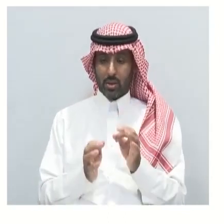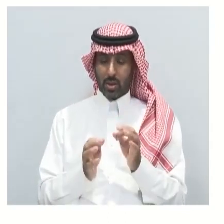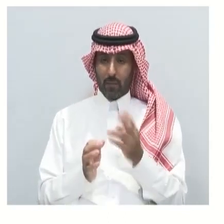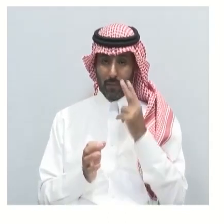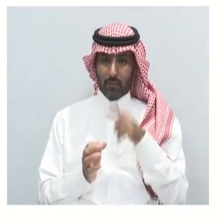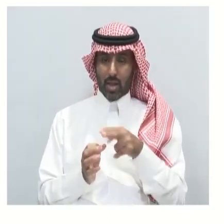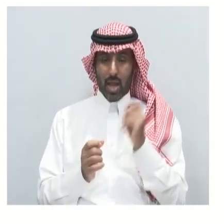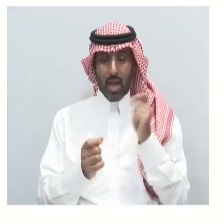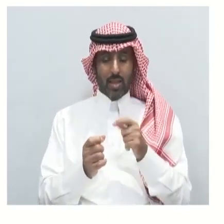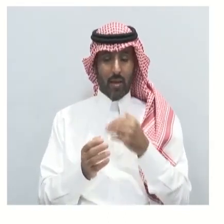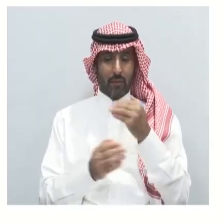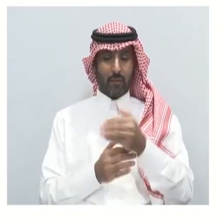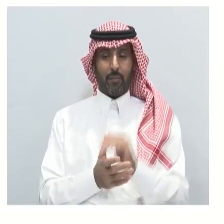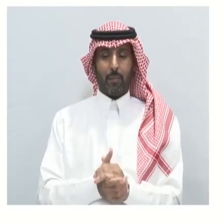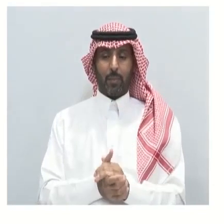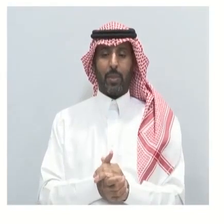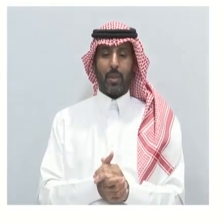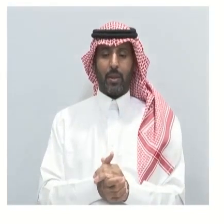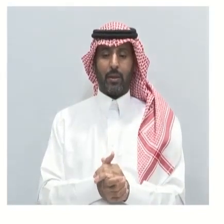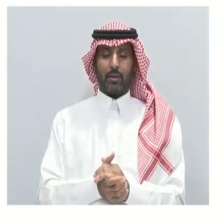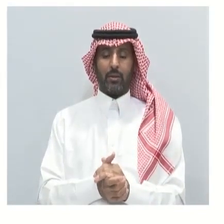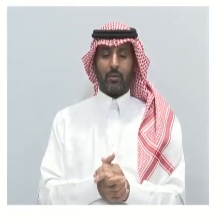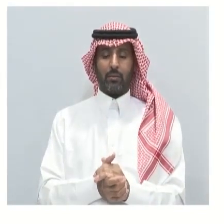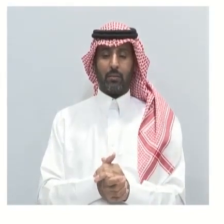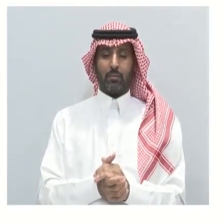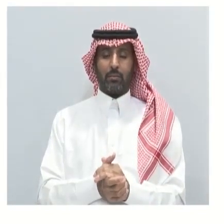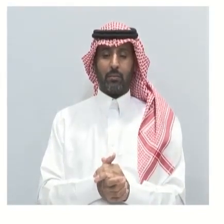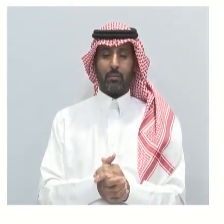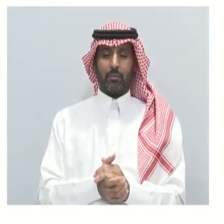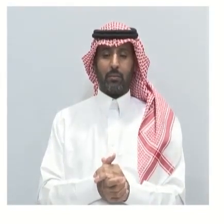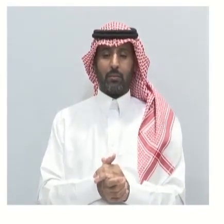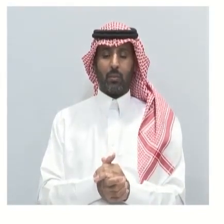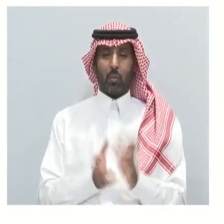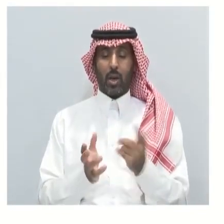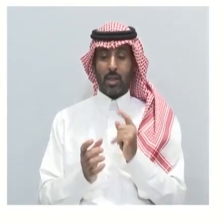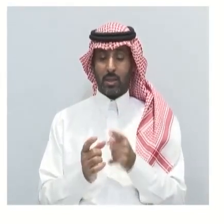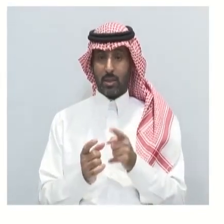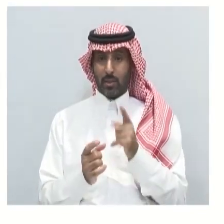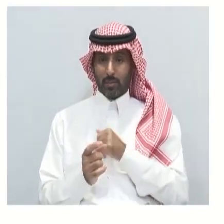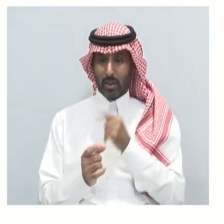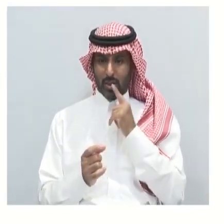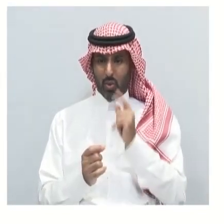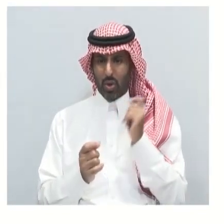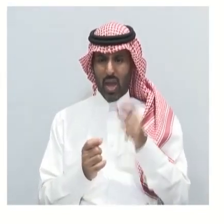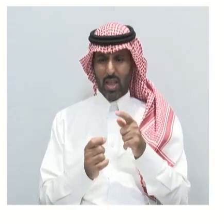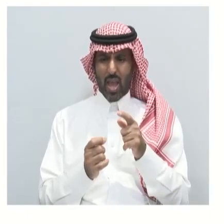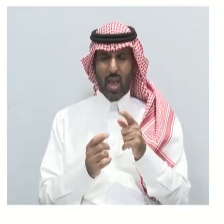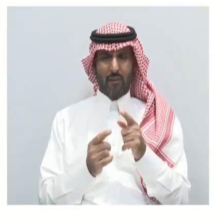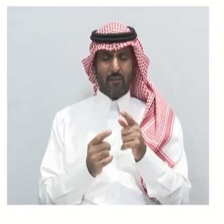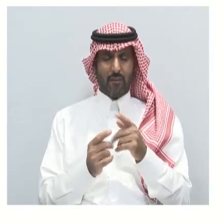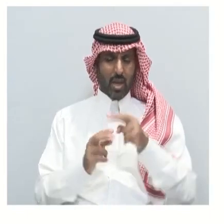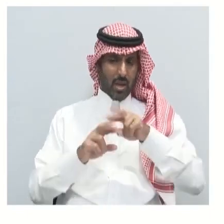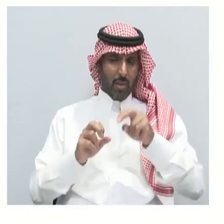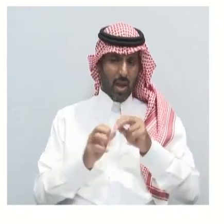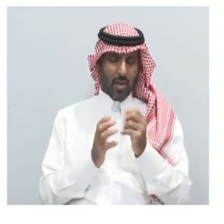النظري الذي يعني ينفرد به ويطبقه في بحثه يجب ان تكون اهداف البحث تكون